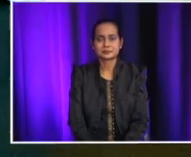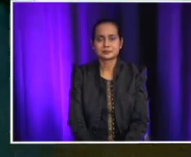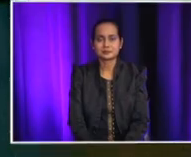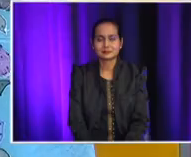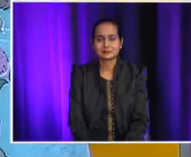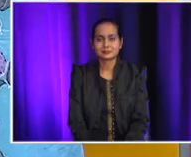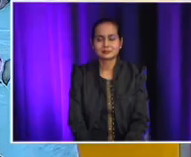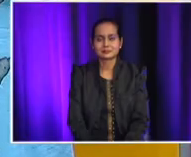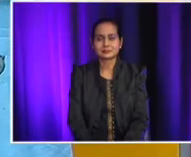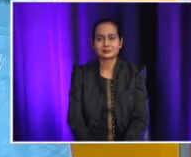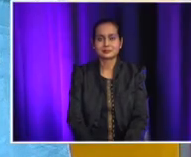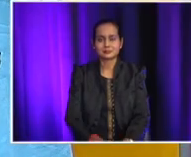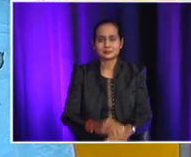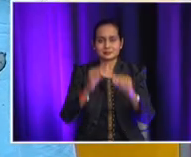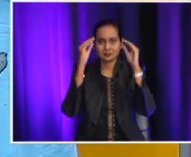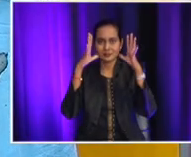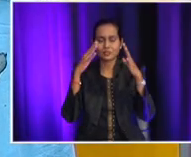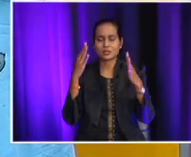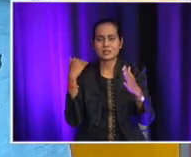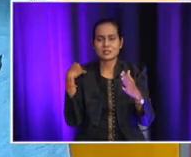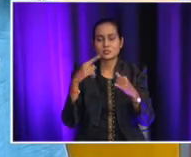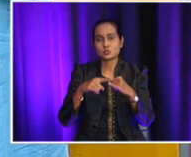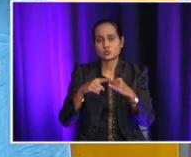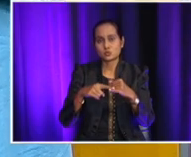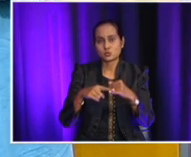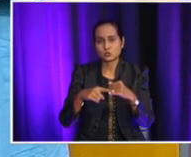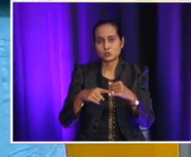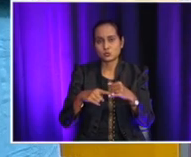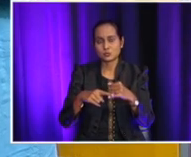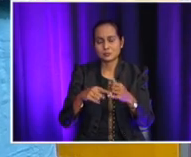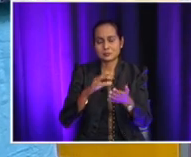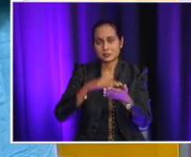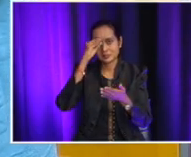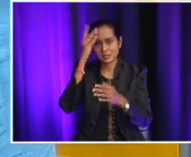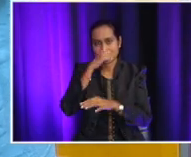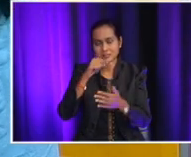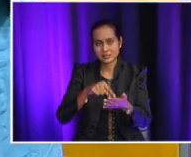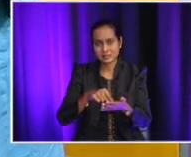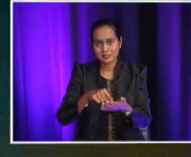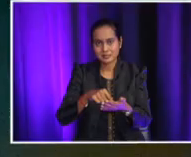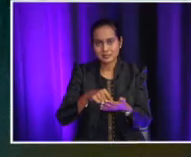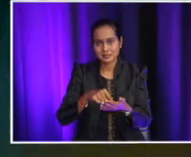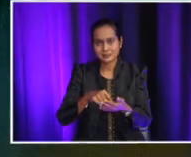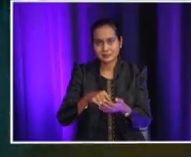sudah berada di penghujung pembelajaran kita pada hari ini